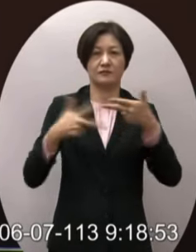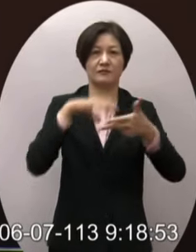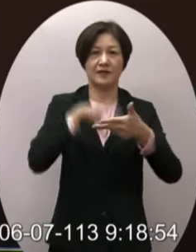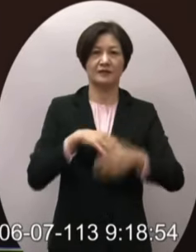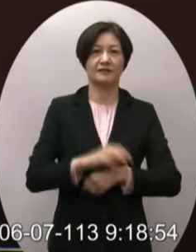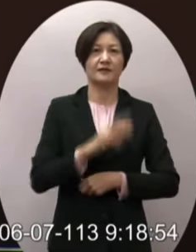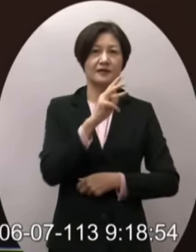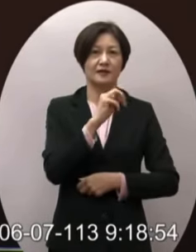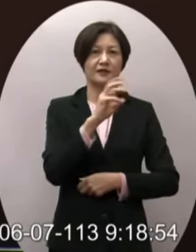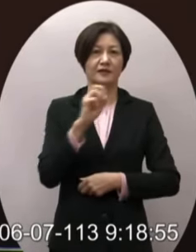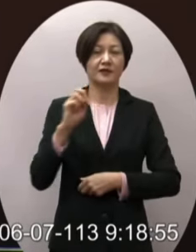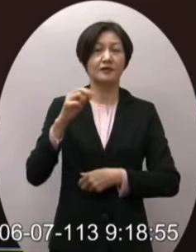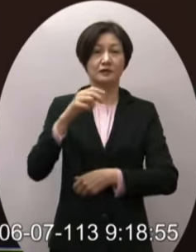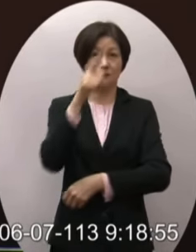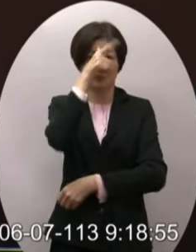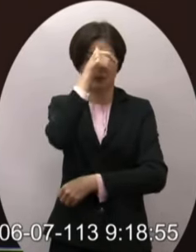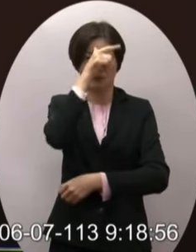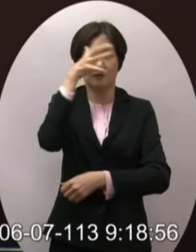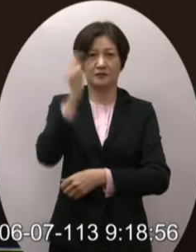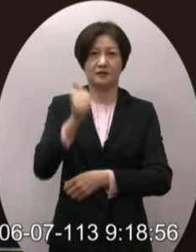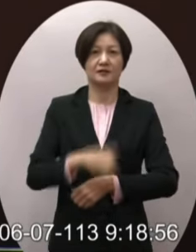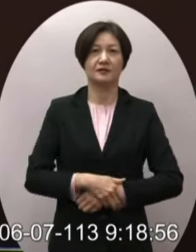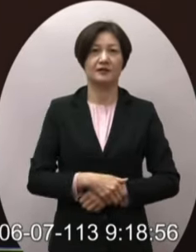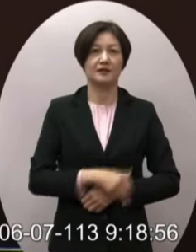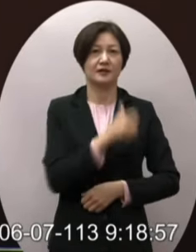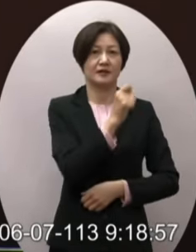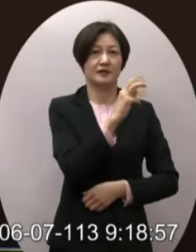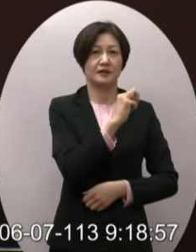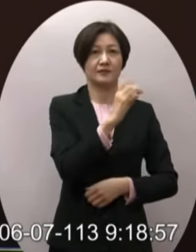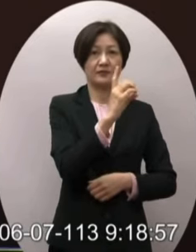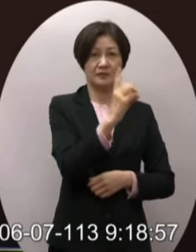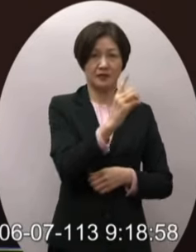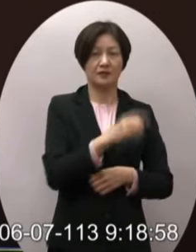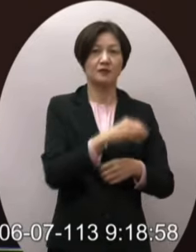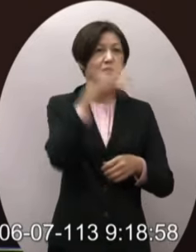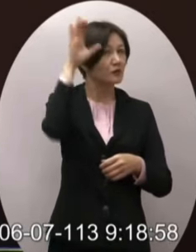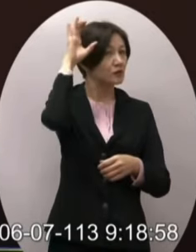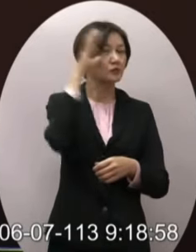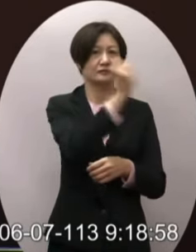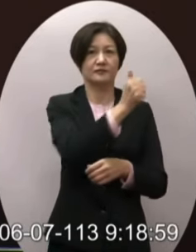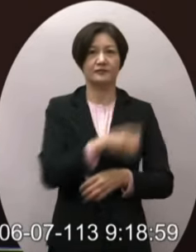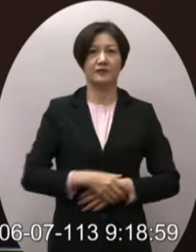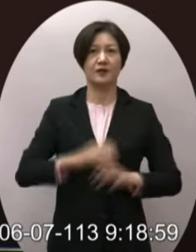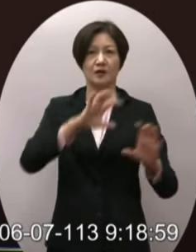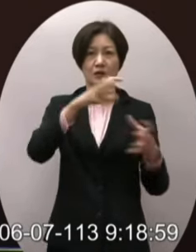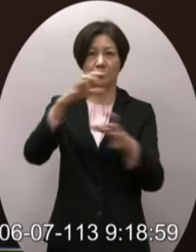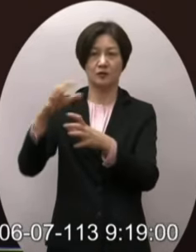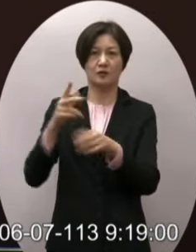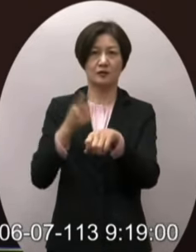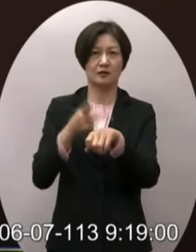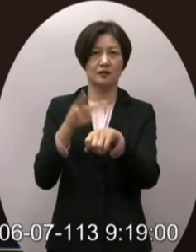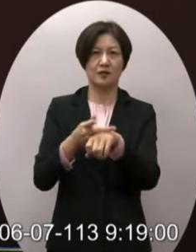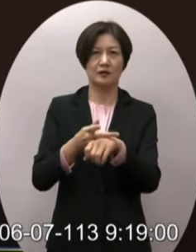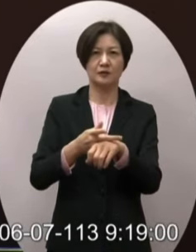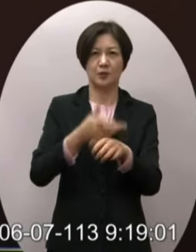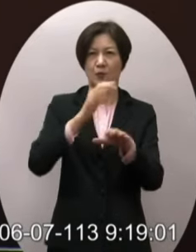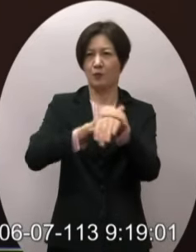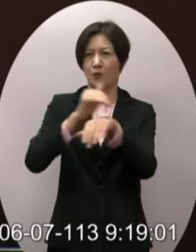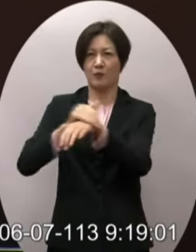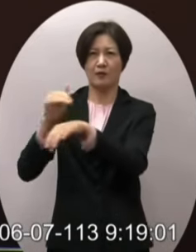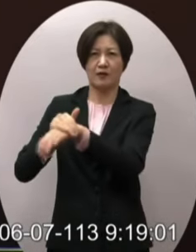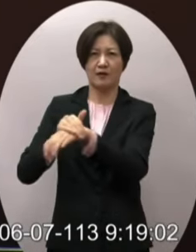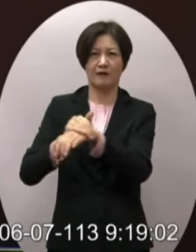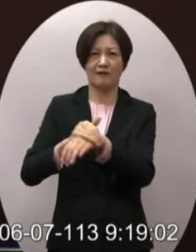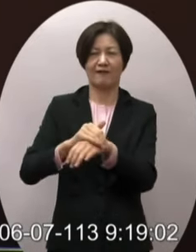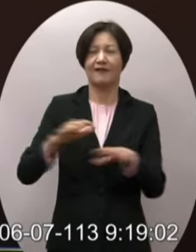NVIDIA 的执行长黄仁勋以及 AMD 的执行长苏志峰以及国际各家科技巨头领导人陆